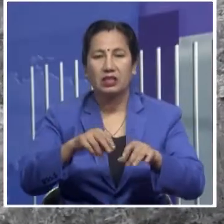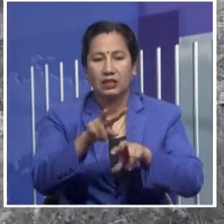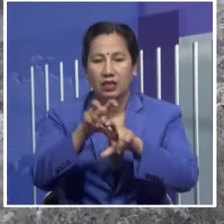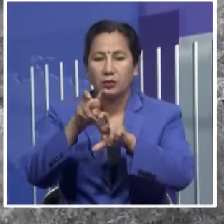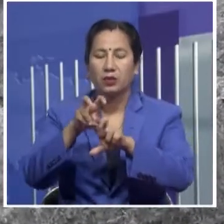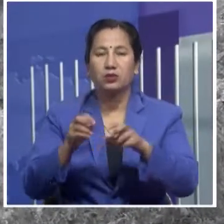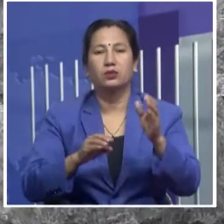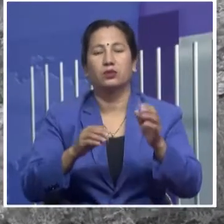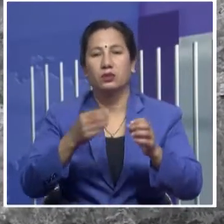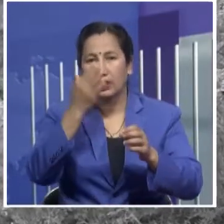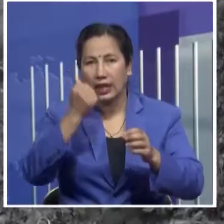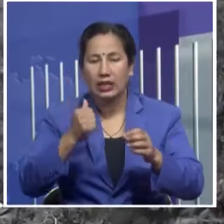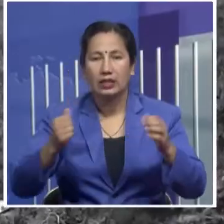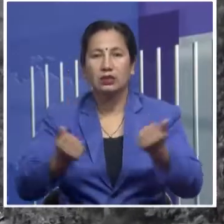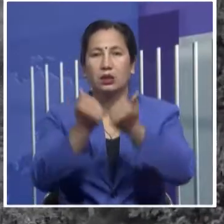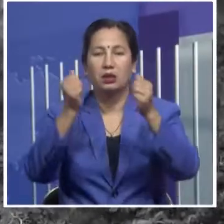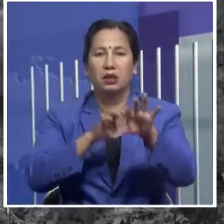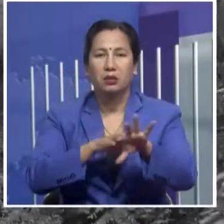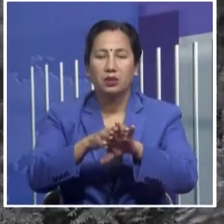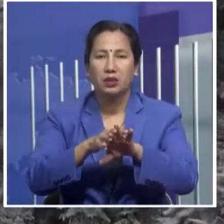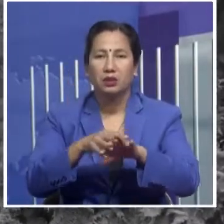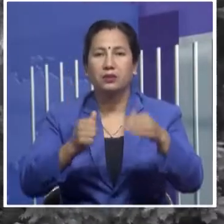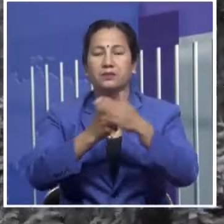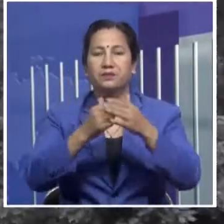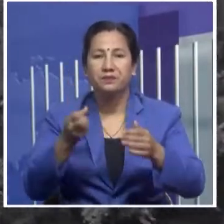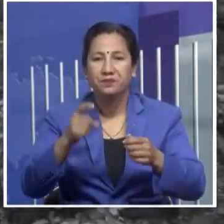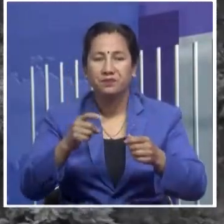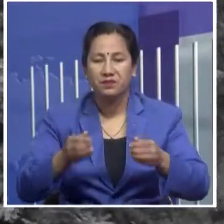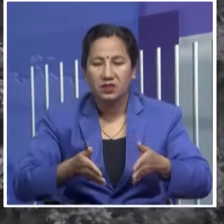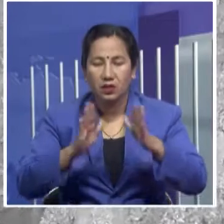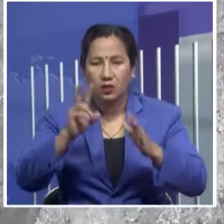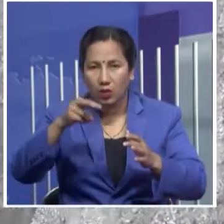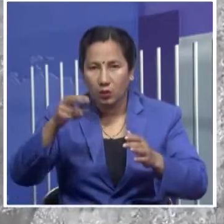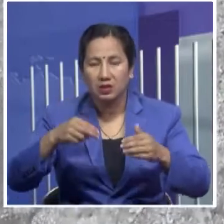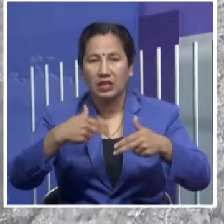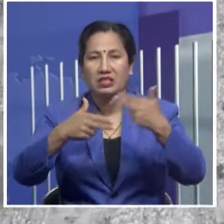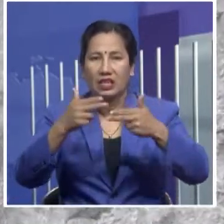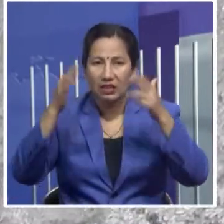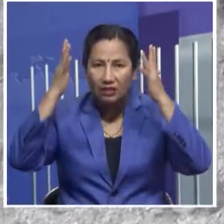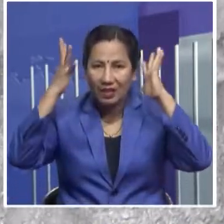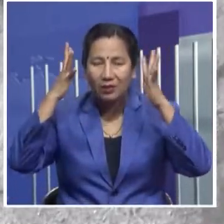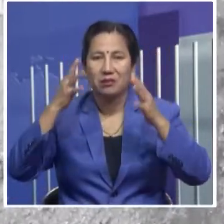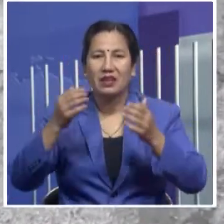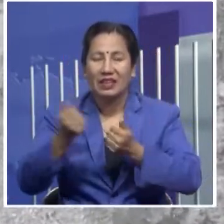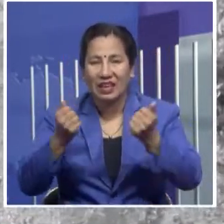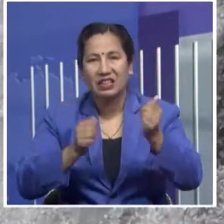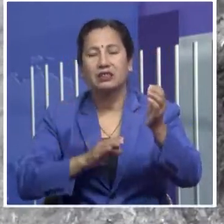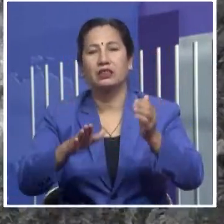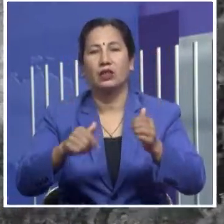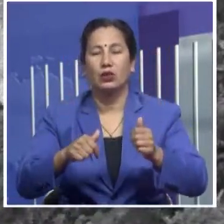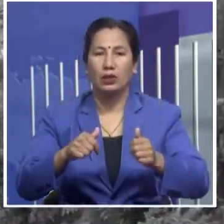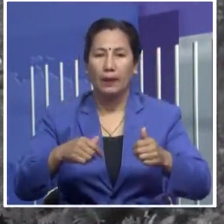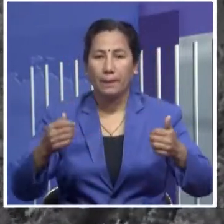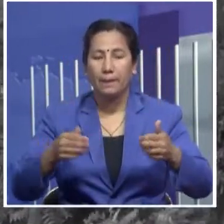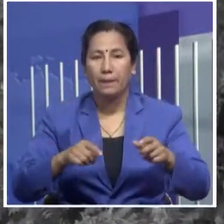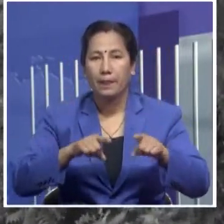दुर्घटना बढिरहेको प्रमुख जिल्ला अधिकारी खगेन्द्र रिजालले बताउनुभयो। सडकको अवस्था चालकको लापरवाही र तीव्र गतिमा चलाउने अस्वस्थ